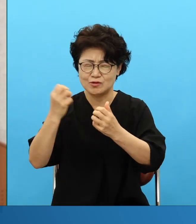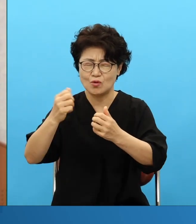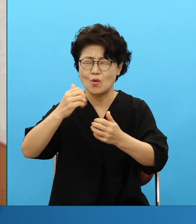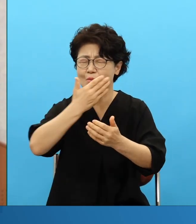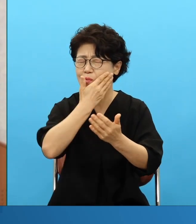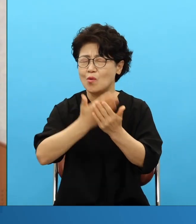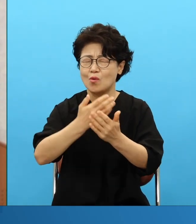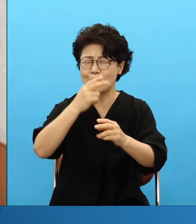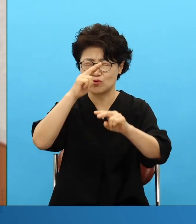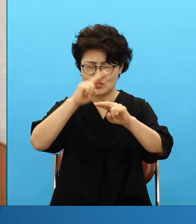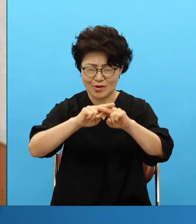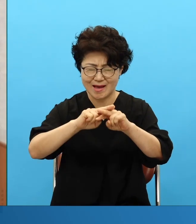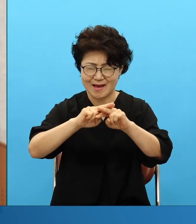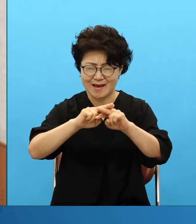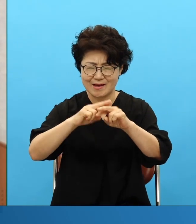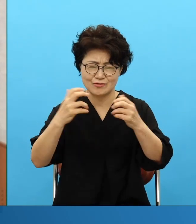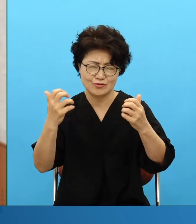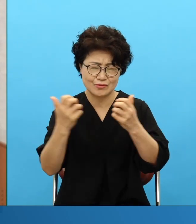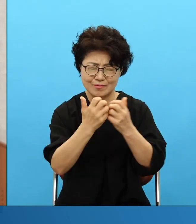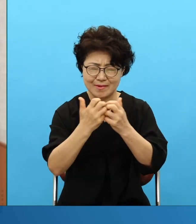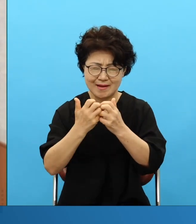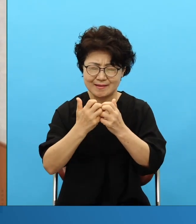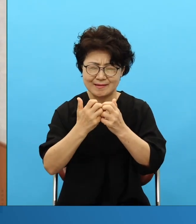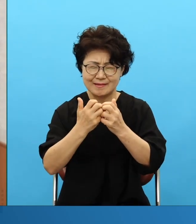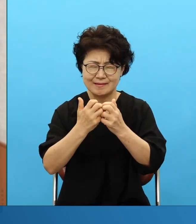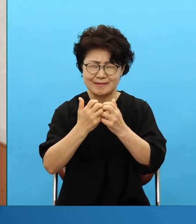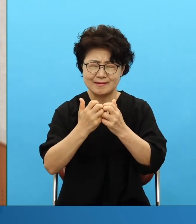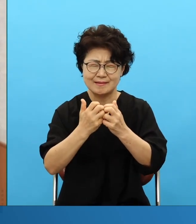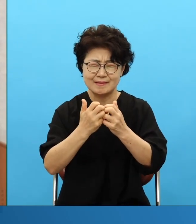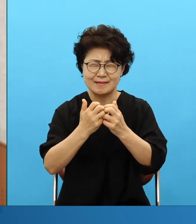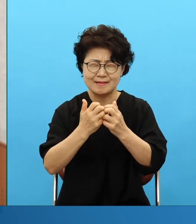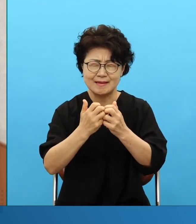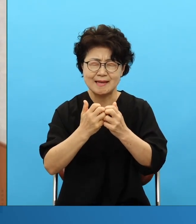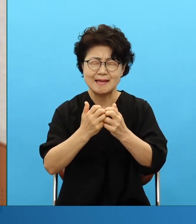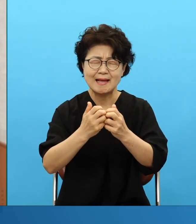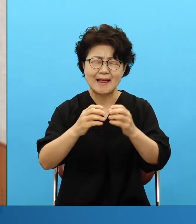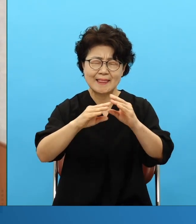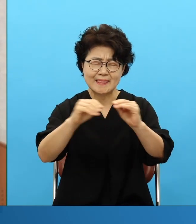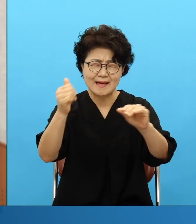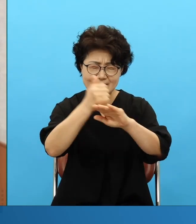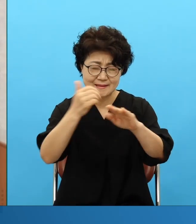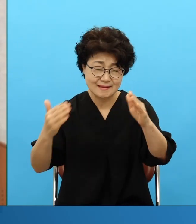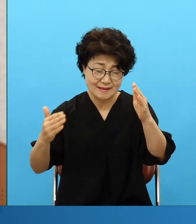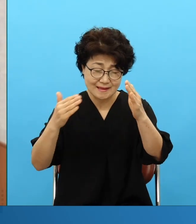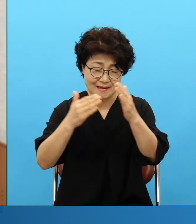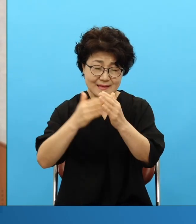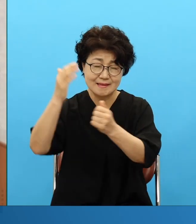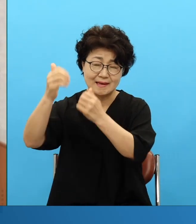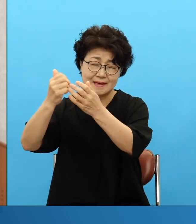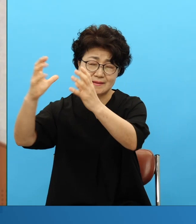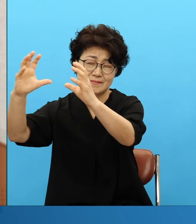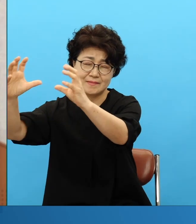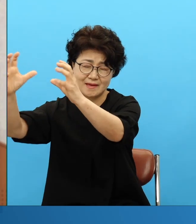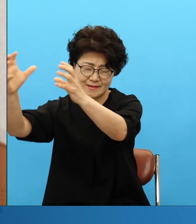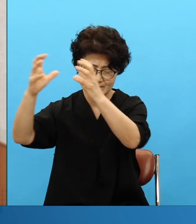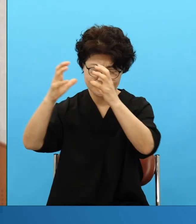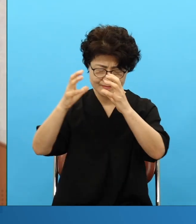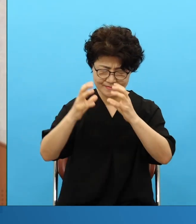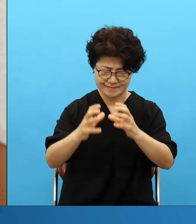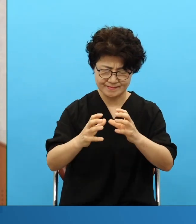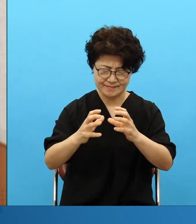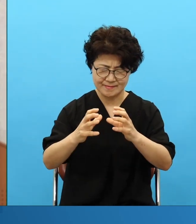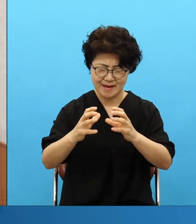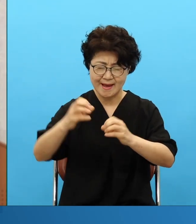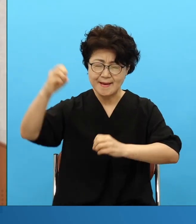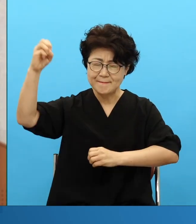산업 현장과 학업 현장에 땅끝까지 3시대 살리는 하나님 나라 임하고 빛의 경제도